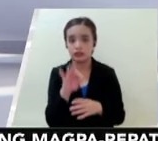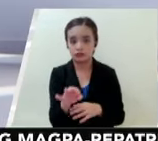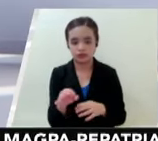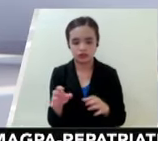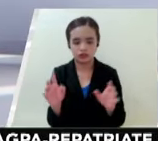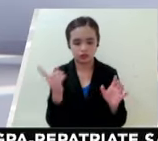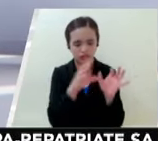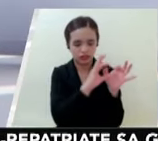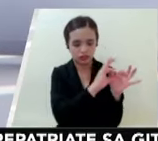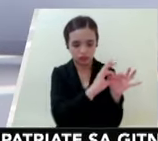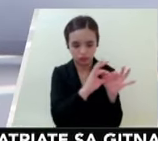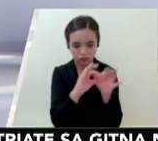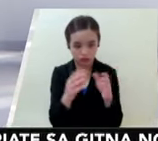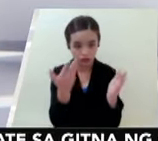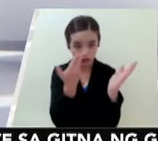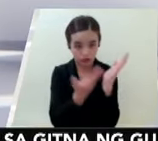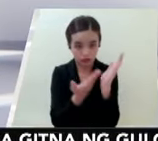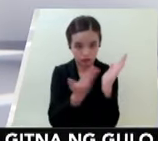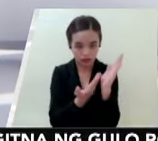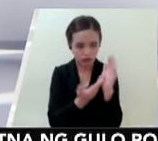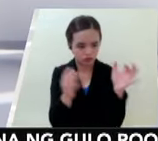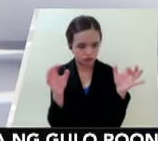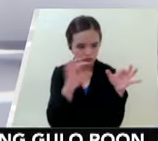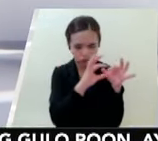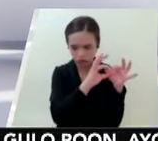ebidensya at iisa yung